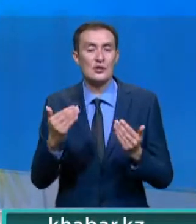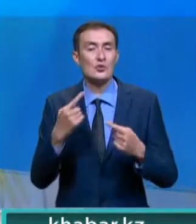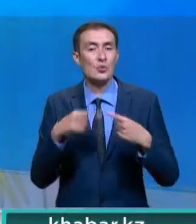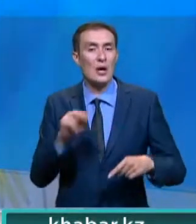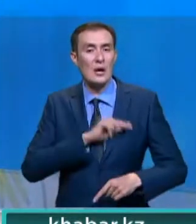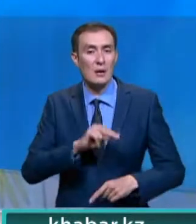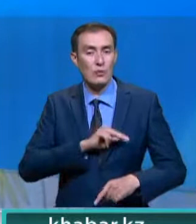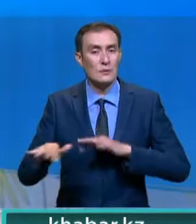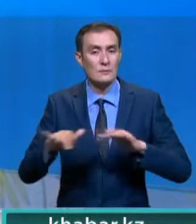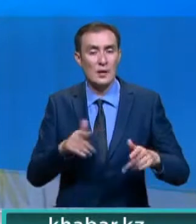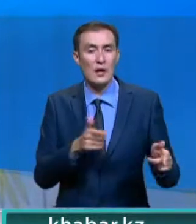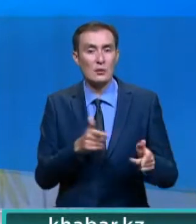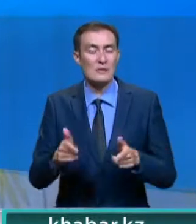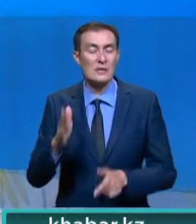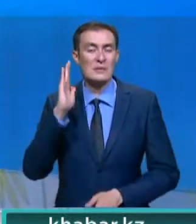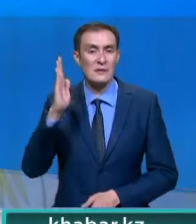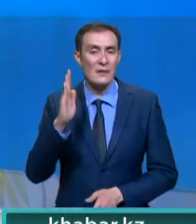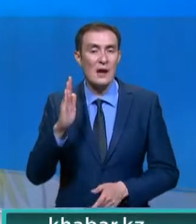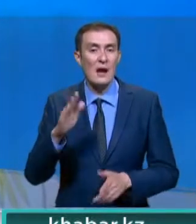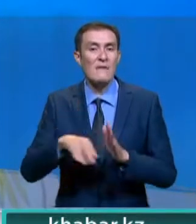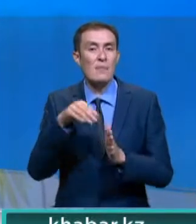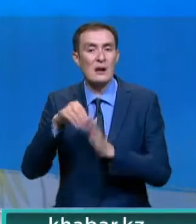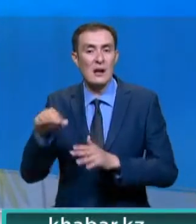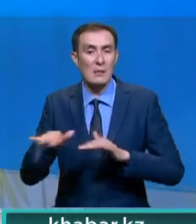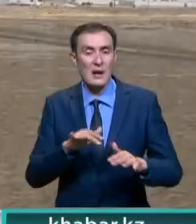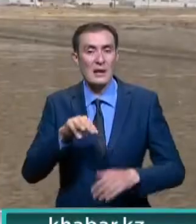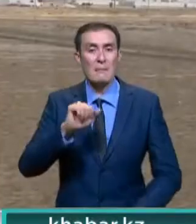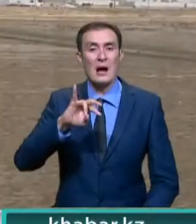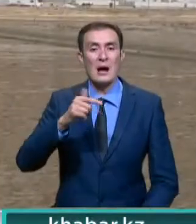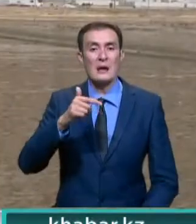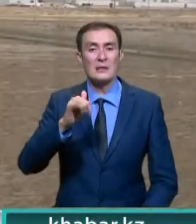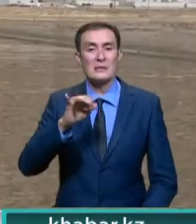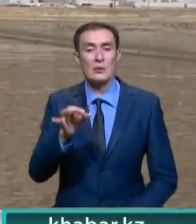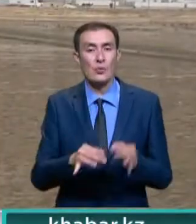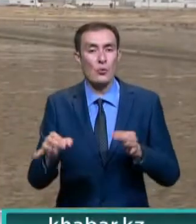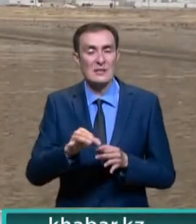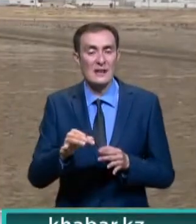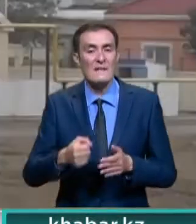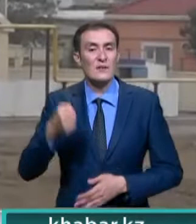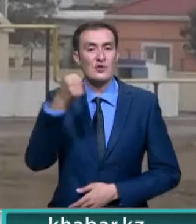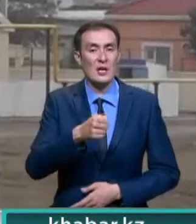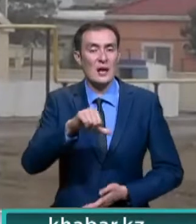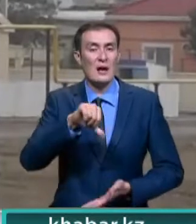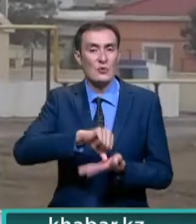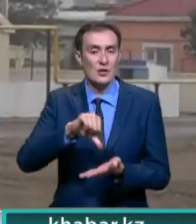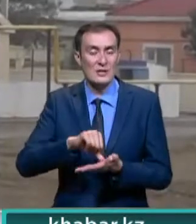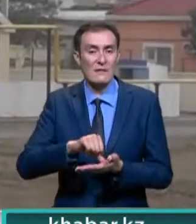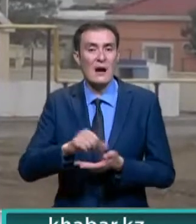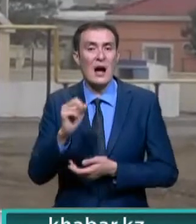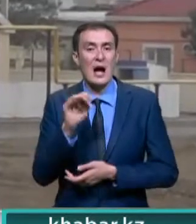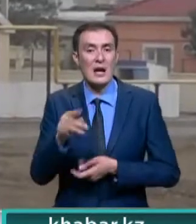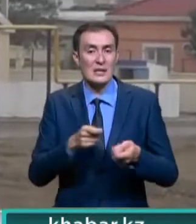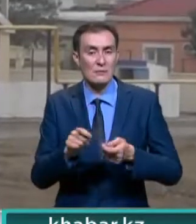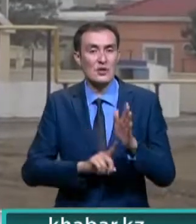другая работа. Там готовятся к предстоящей электоральной кампании. В Мангыстауской области выдвижение кандидатов на участие в выборах акимов уже